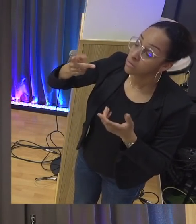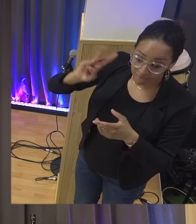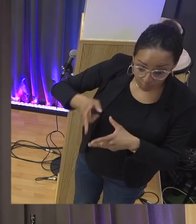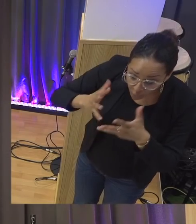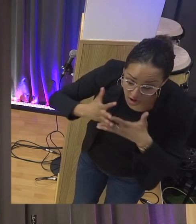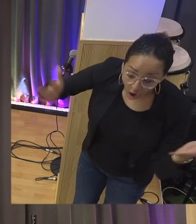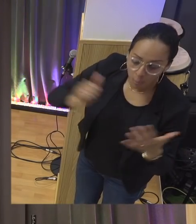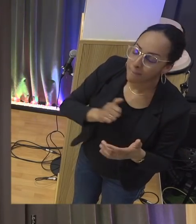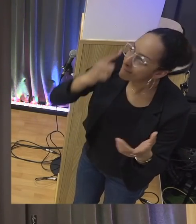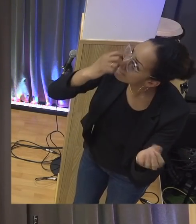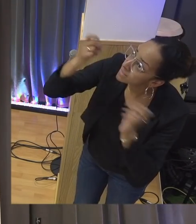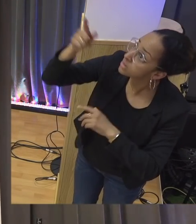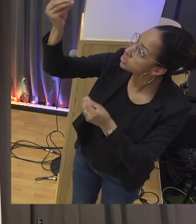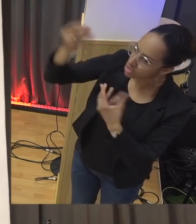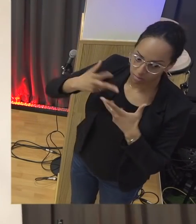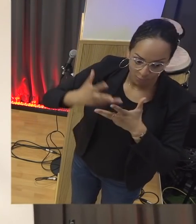de mon espérance.